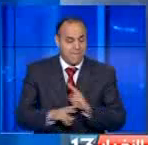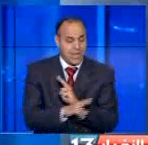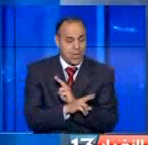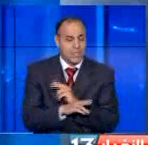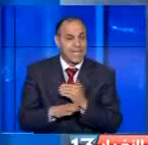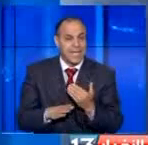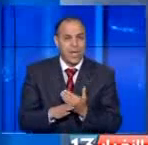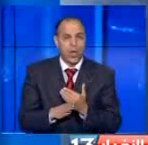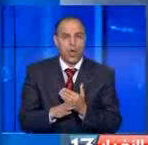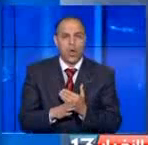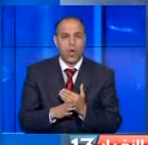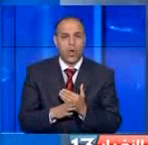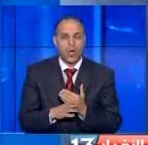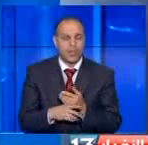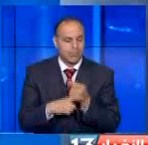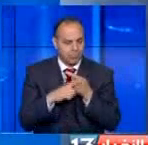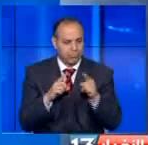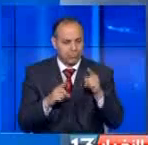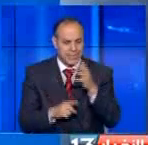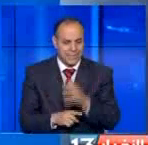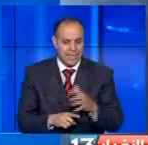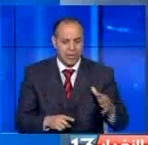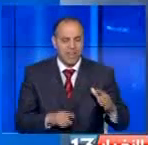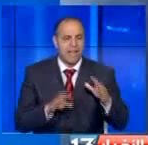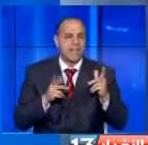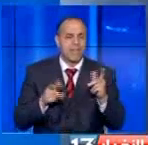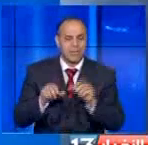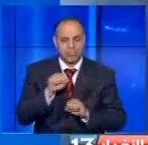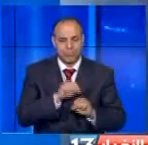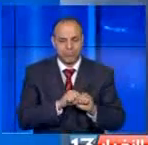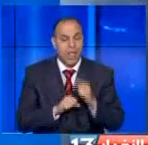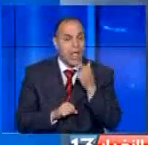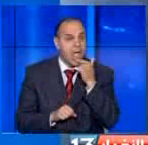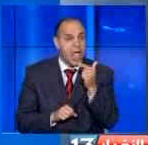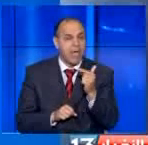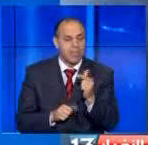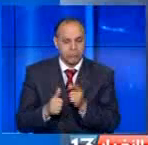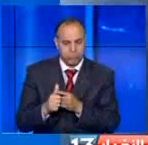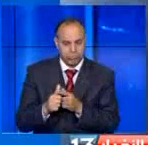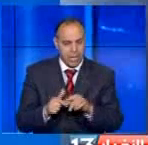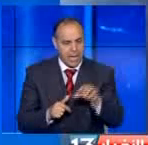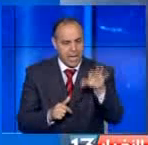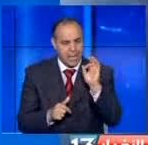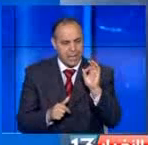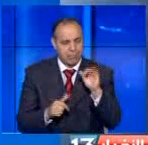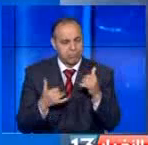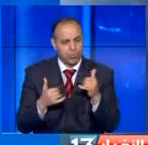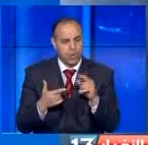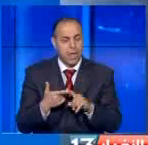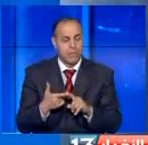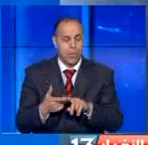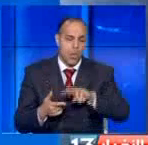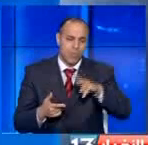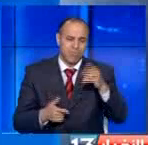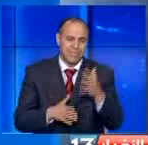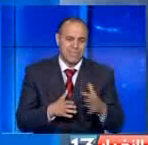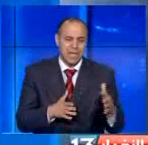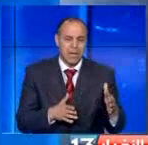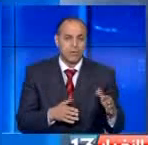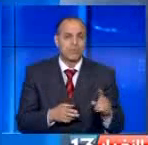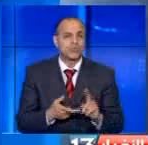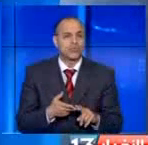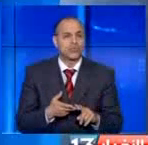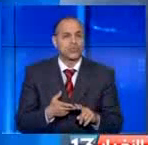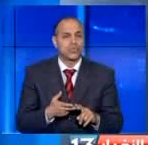العطلة المدرسية اختلف التلاميذ في كيفية تمضيتها، فمنهم من اختار الترفيه في حين رأى البعض